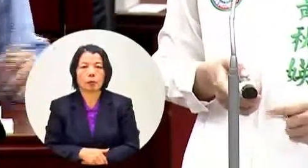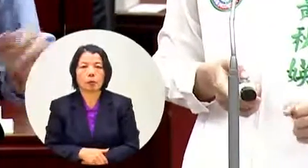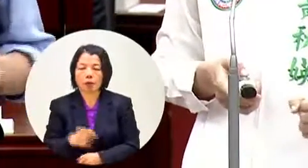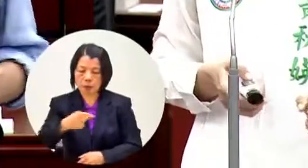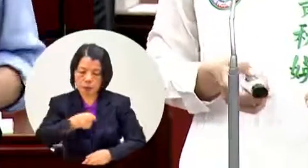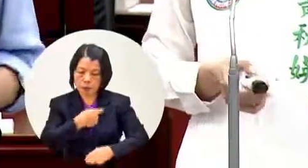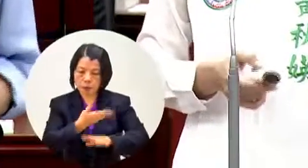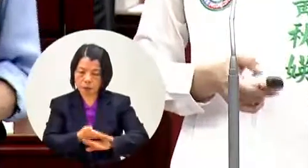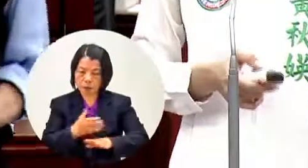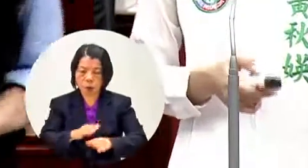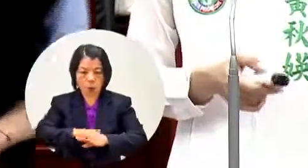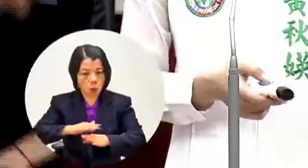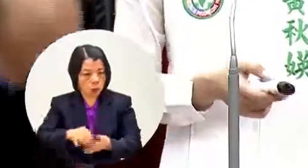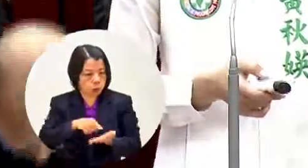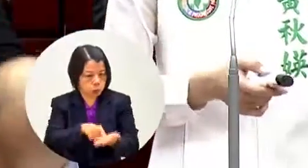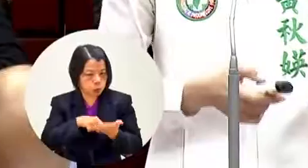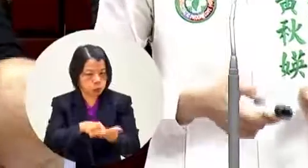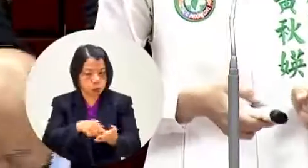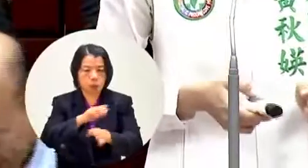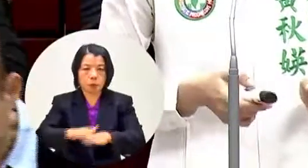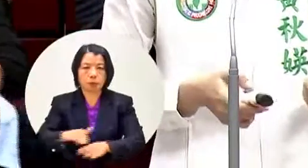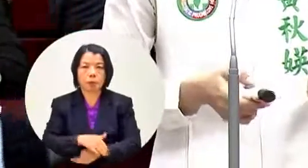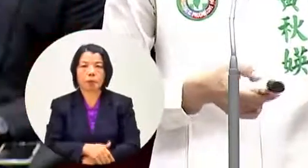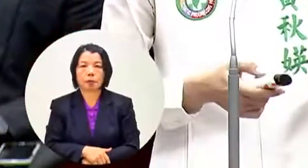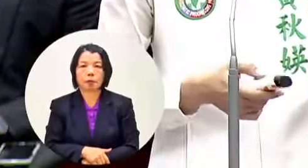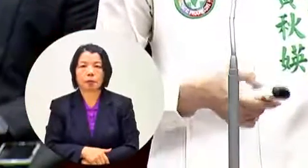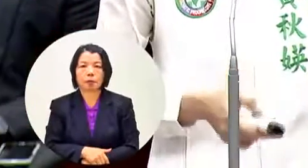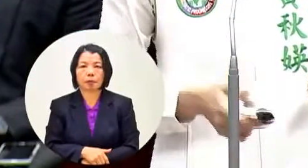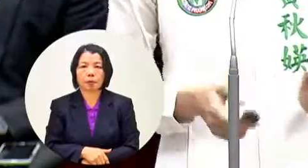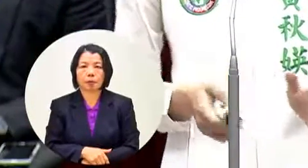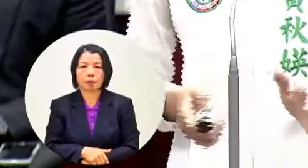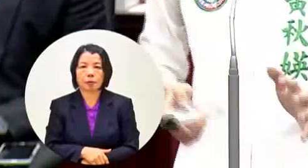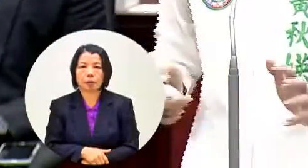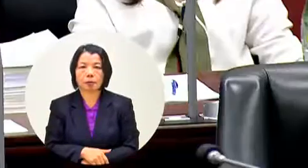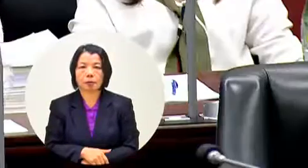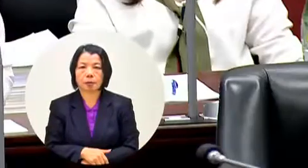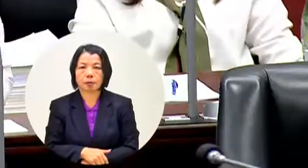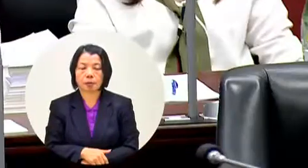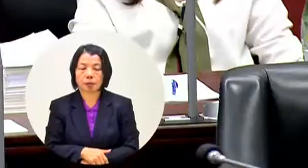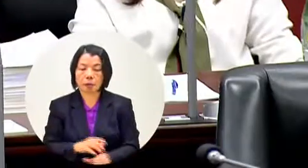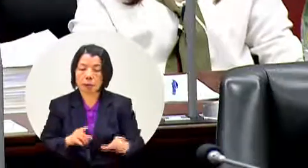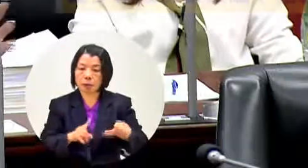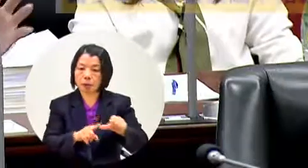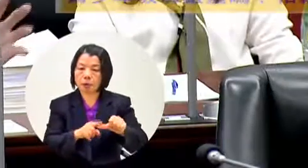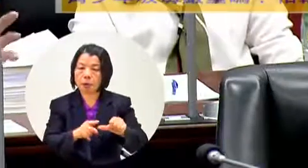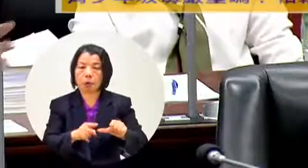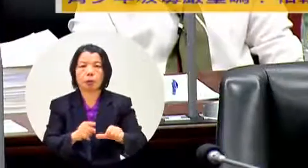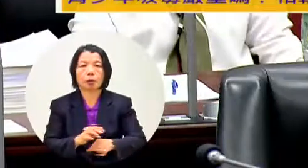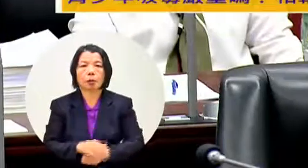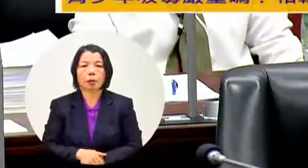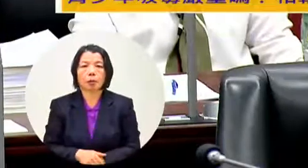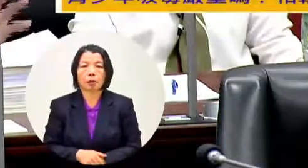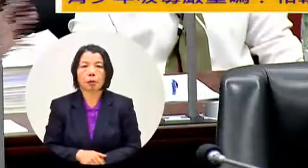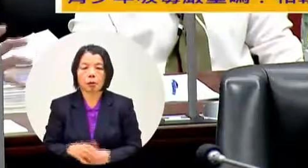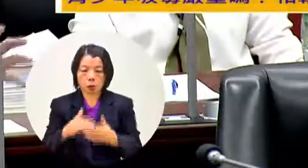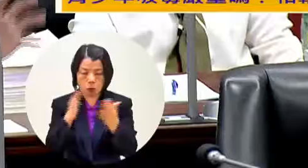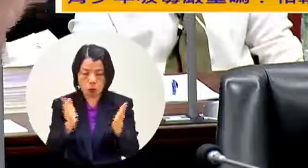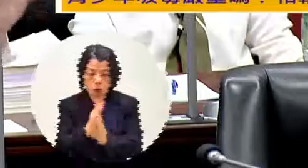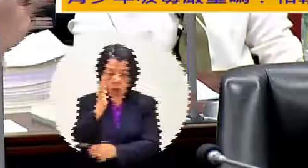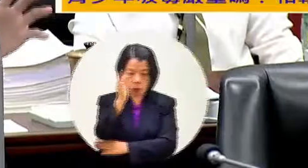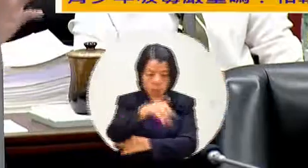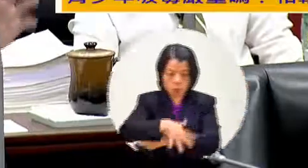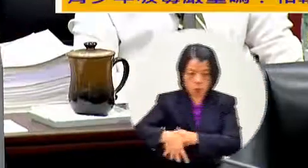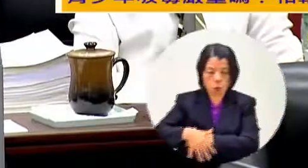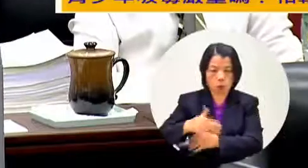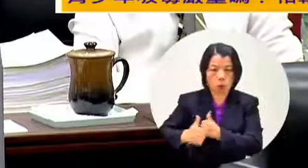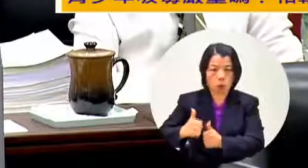去做一些协助的可能。 好，局长，那要协助我希望一定要，因为它永安是属于非